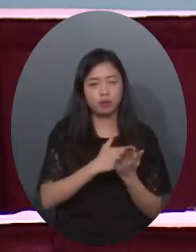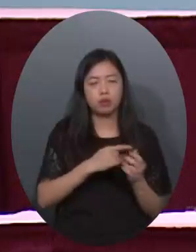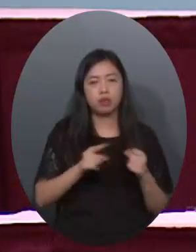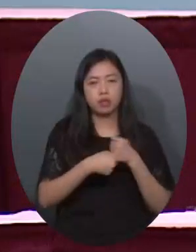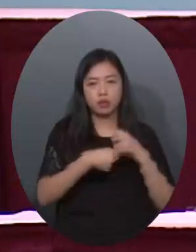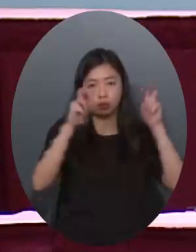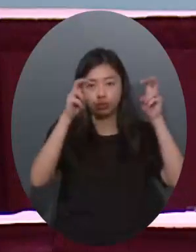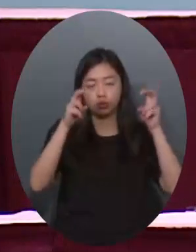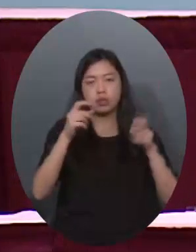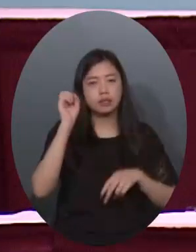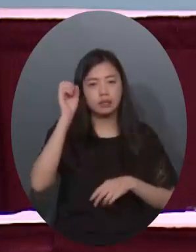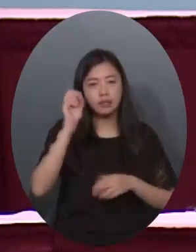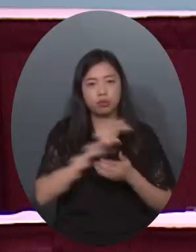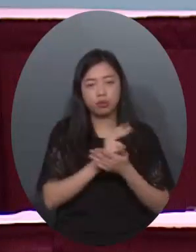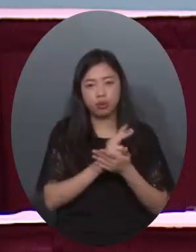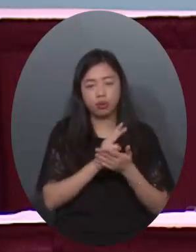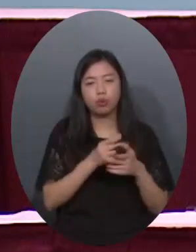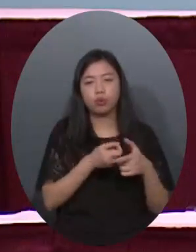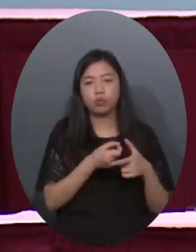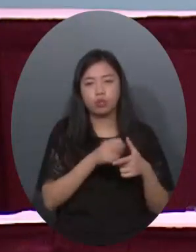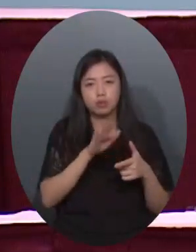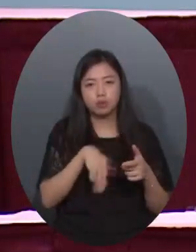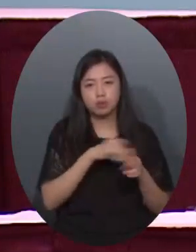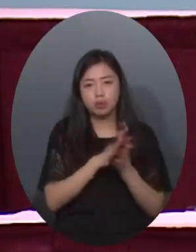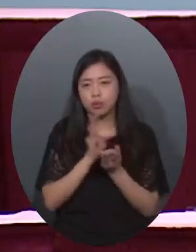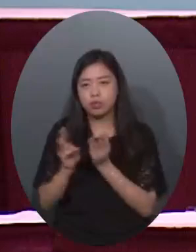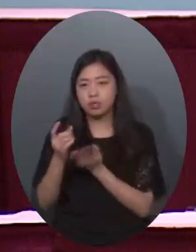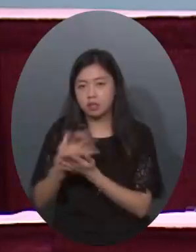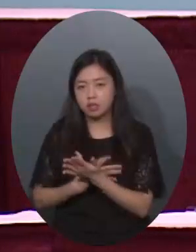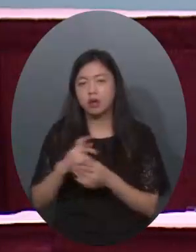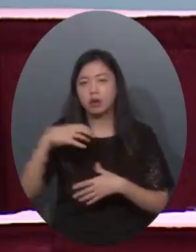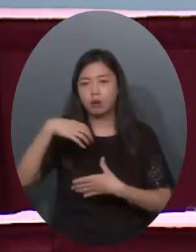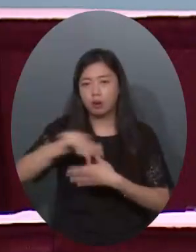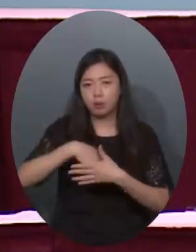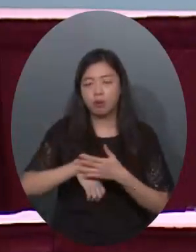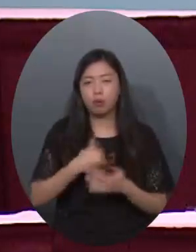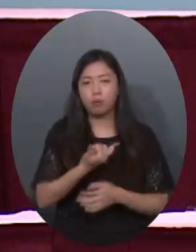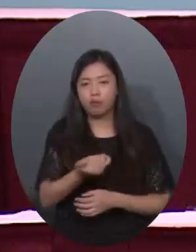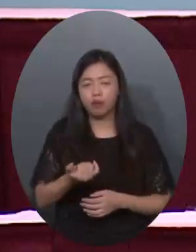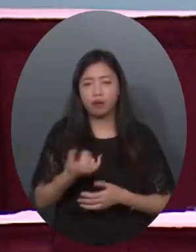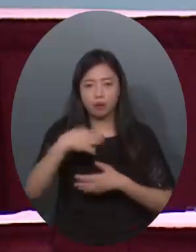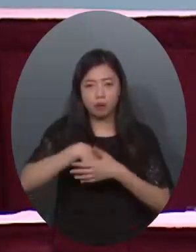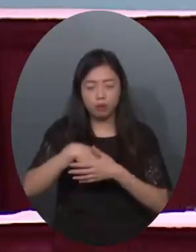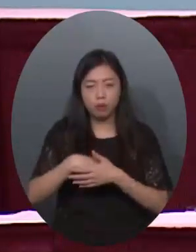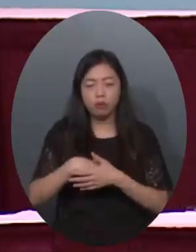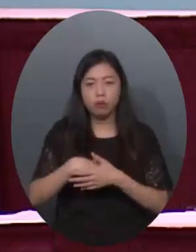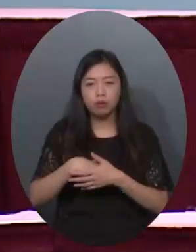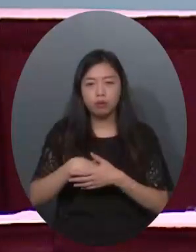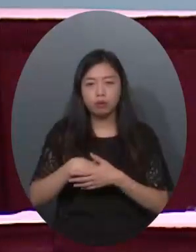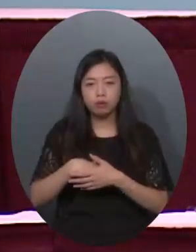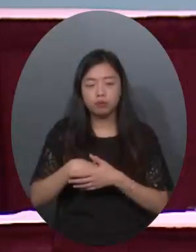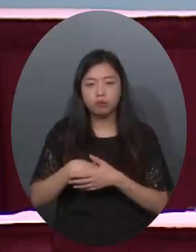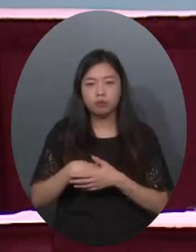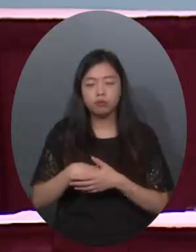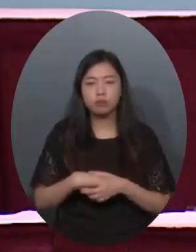案，建議修訂公司章程細則內部部分內容。稍